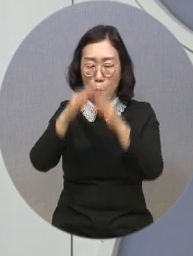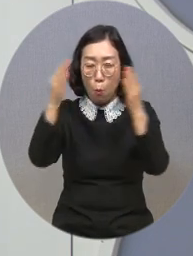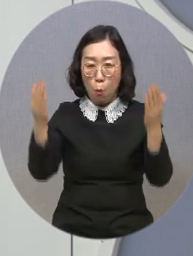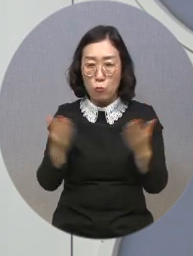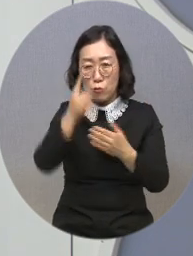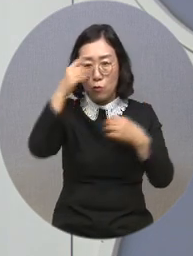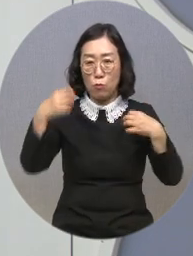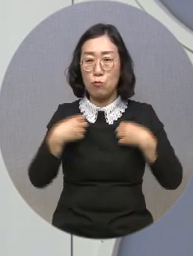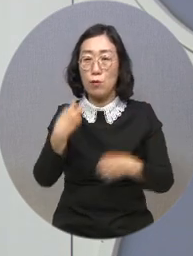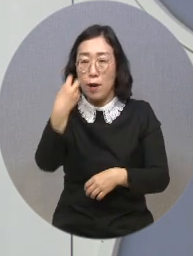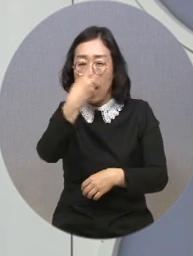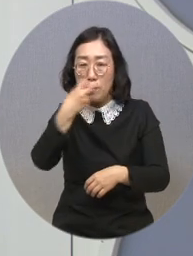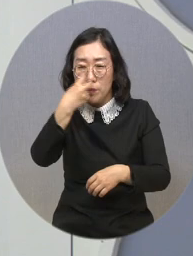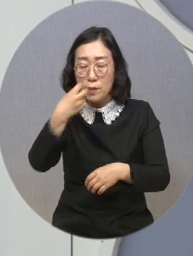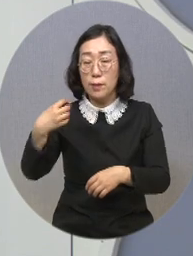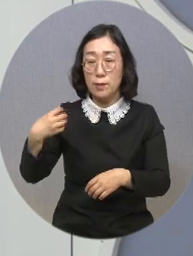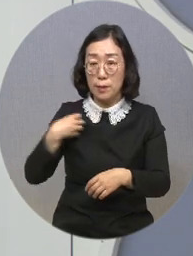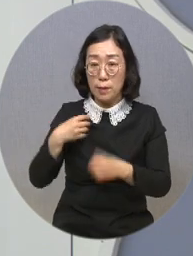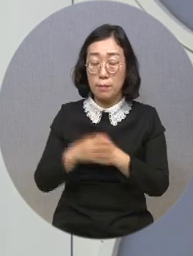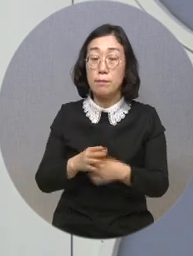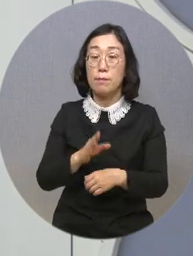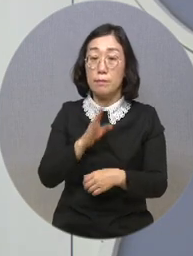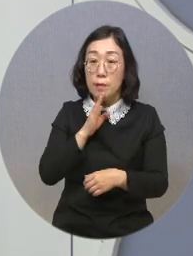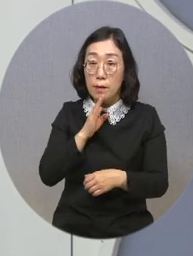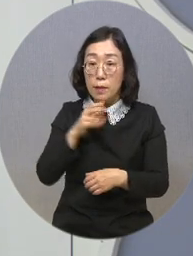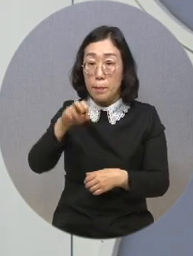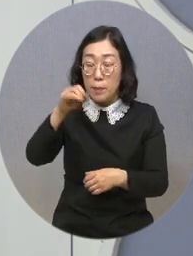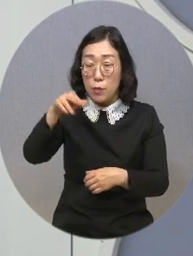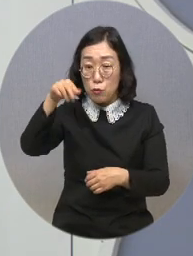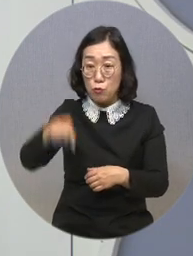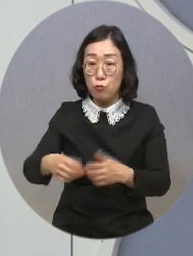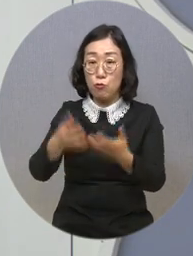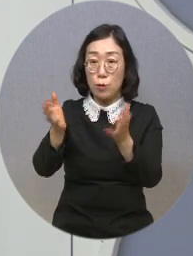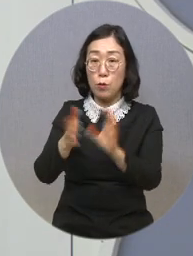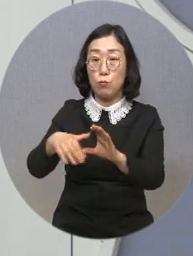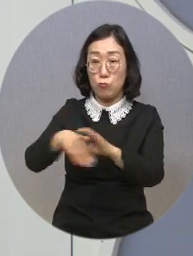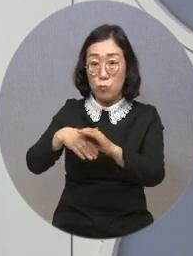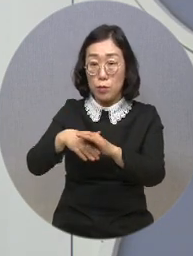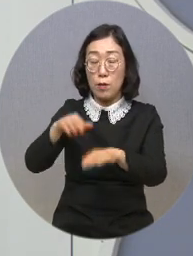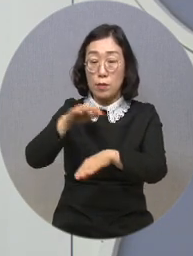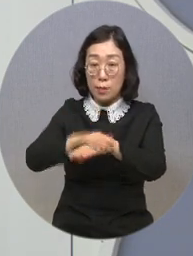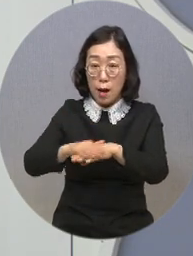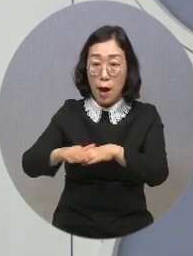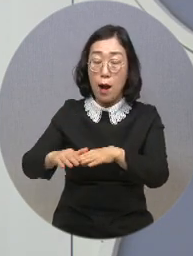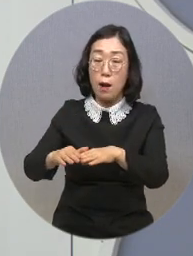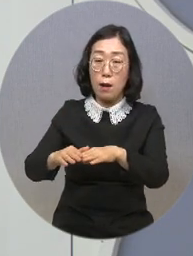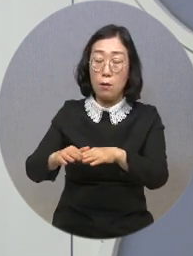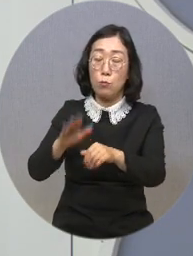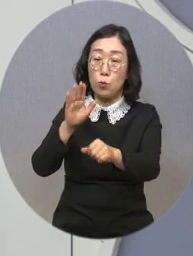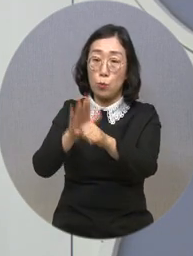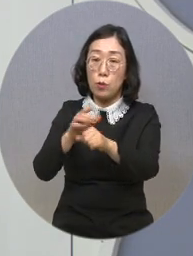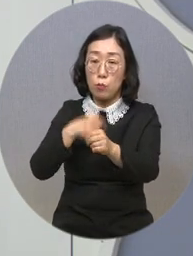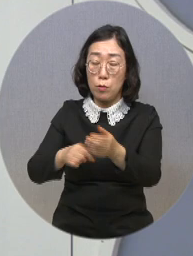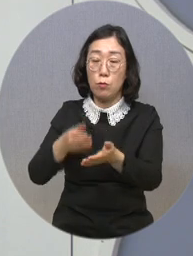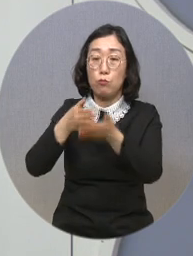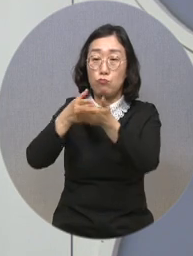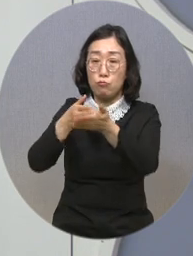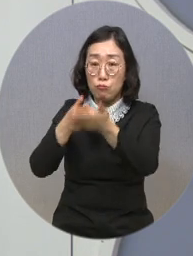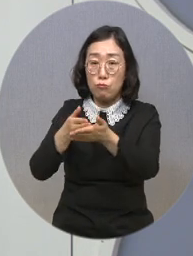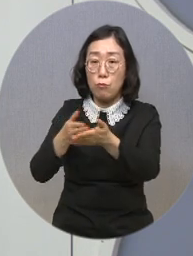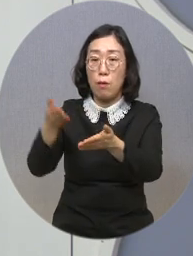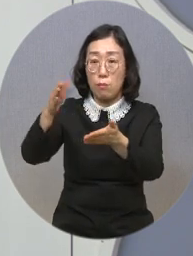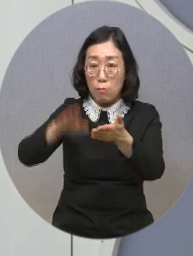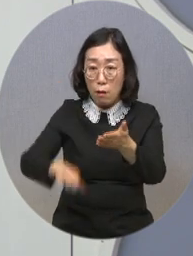된다고 생각하고 또 그렇게 해야 또 민주당 문재인 대통령이 잘하실 거라고 생각해서 건설적인 비판을 했다고